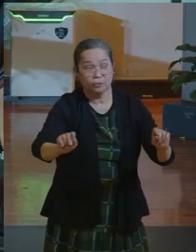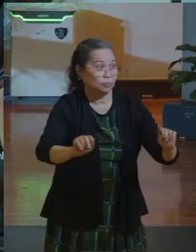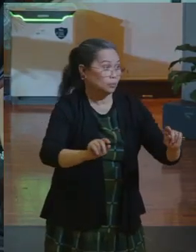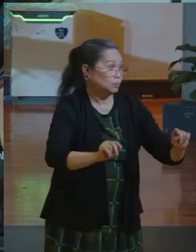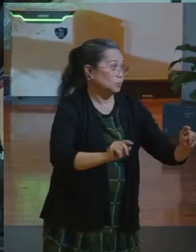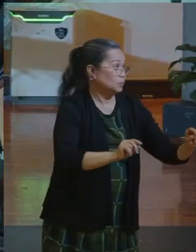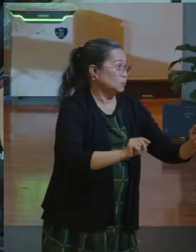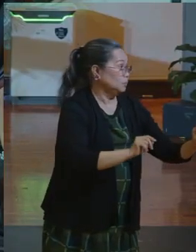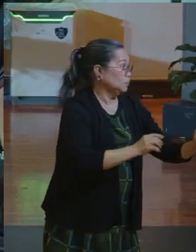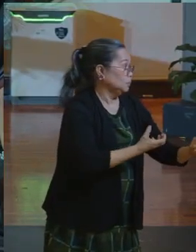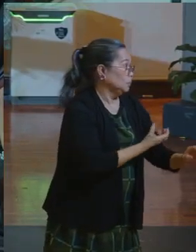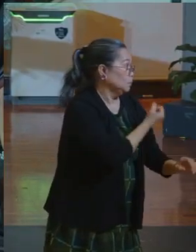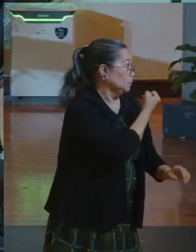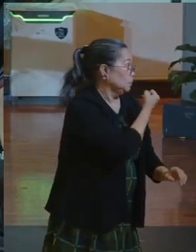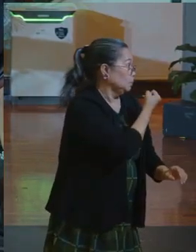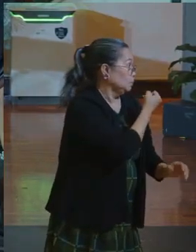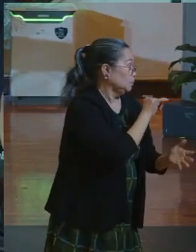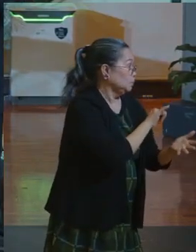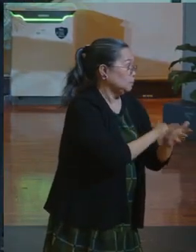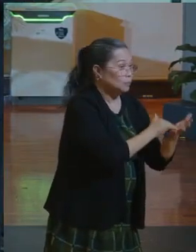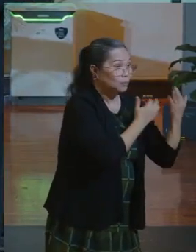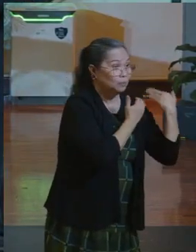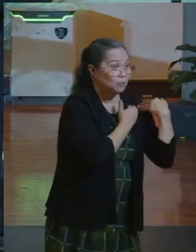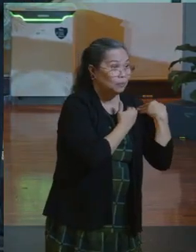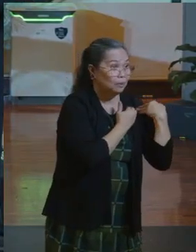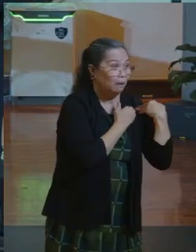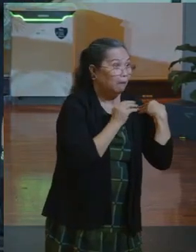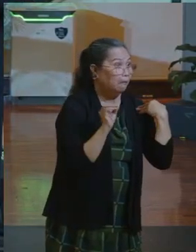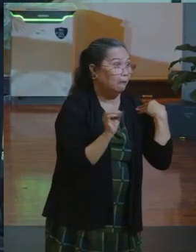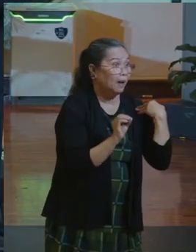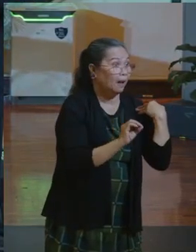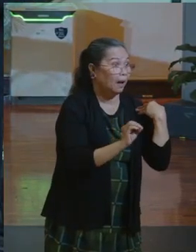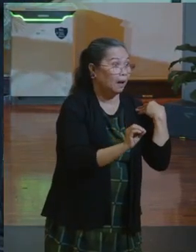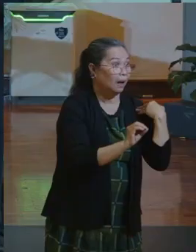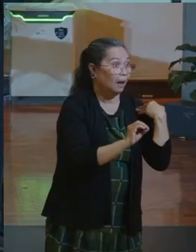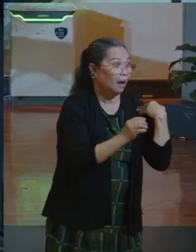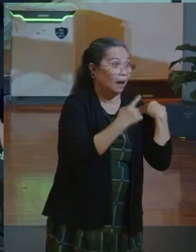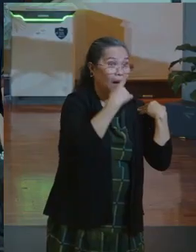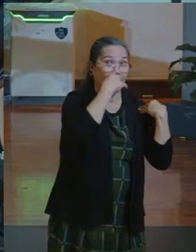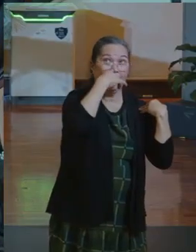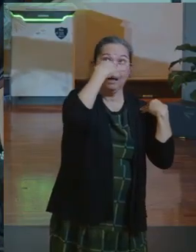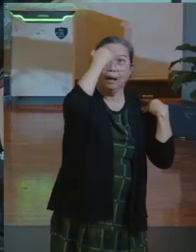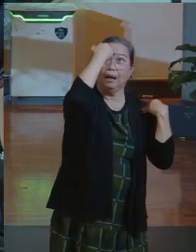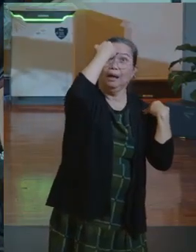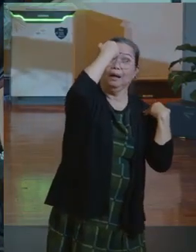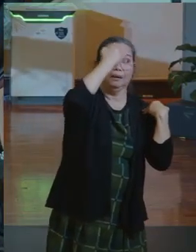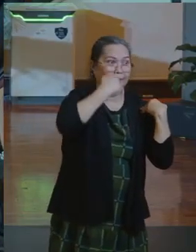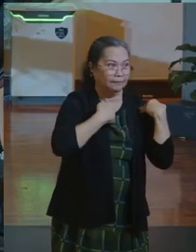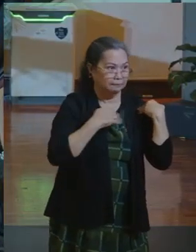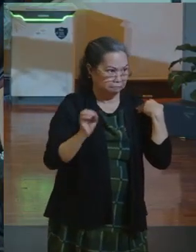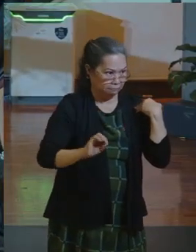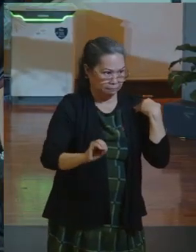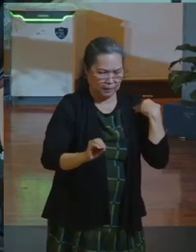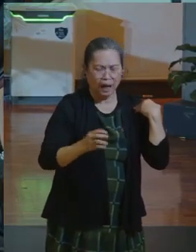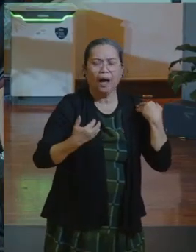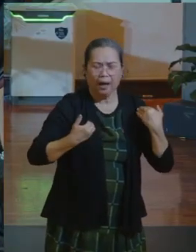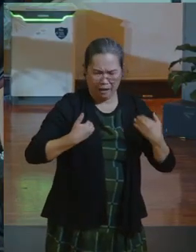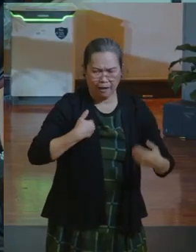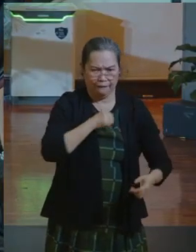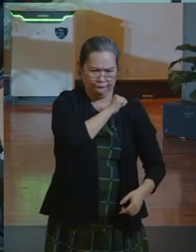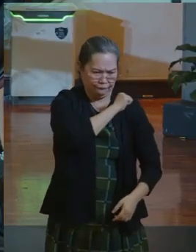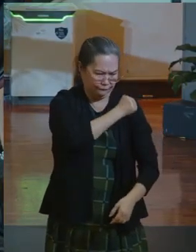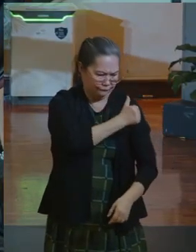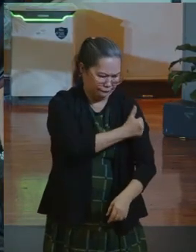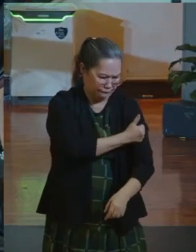gawin that he is responsible for. Meron siyang power,